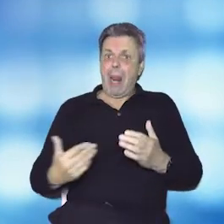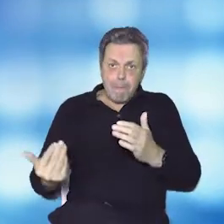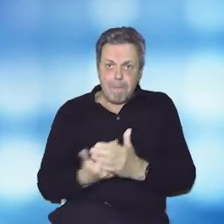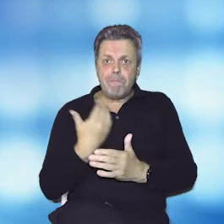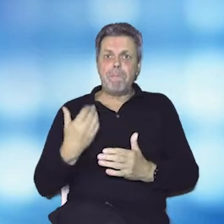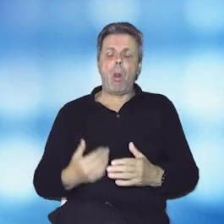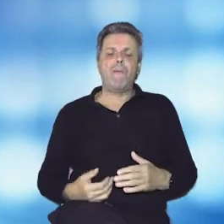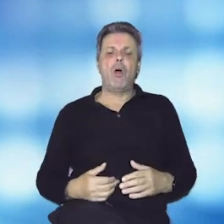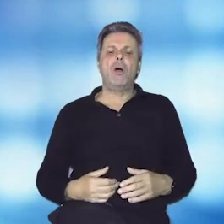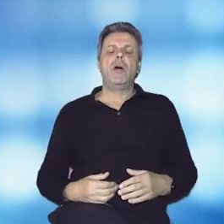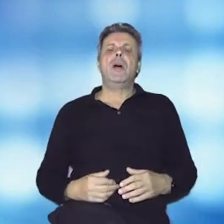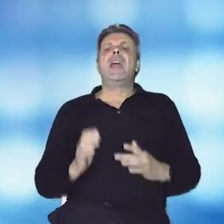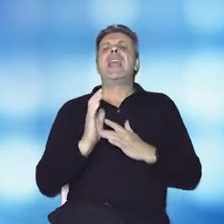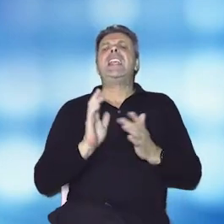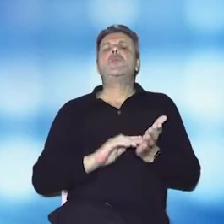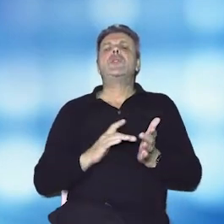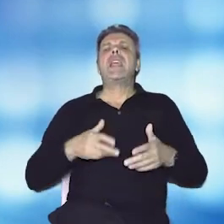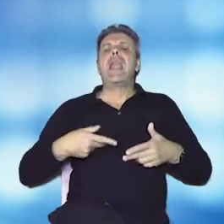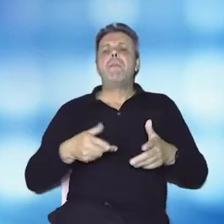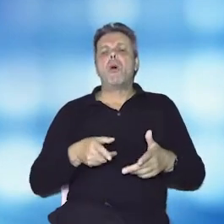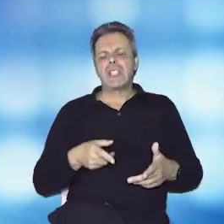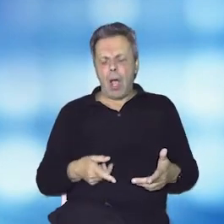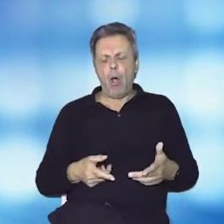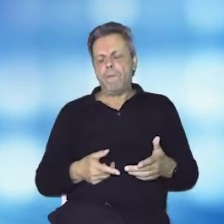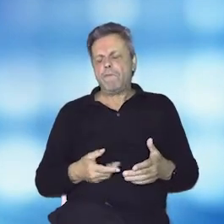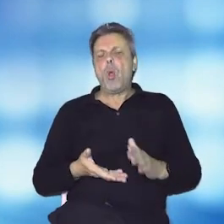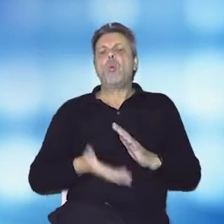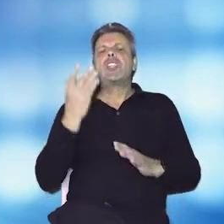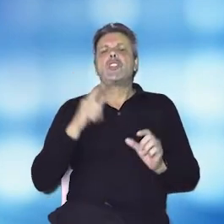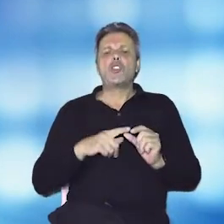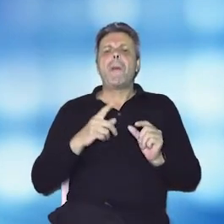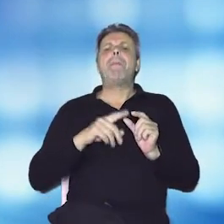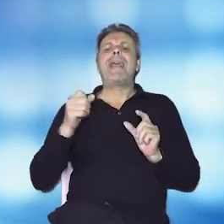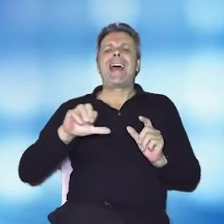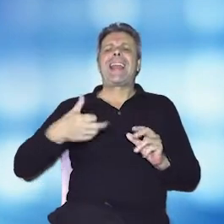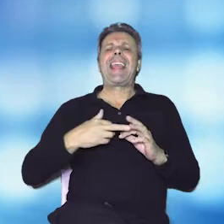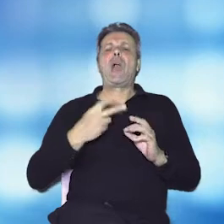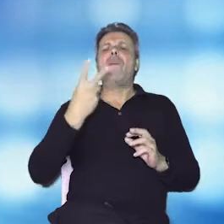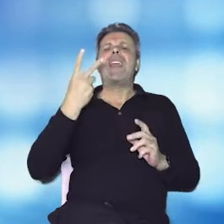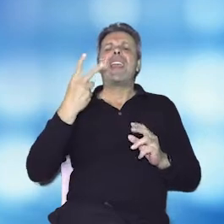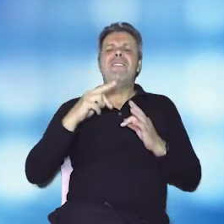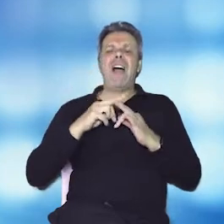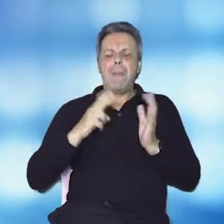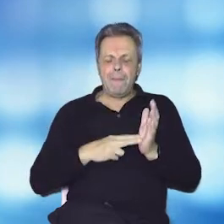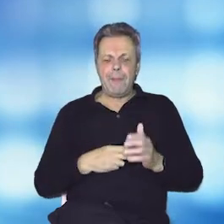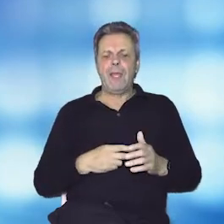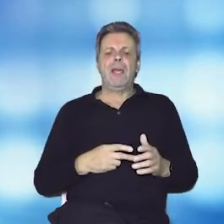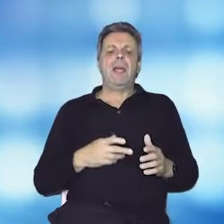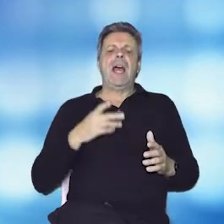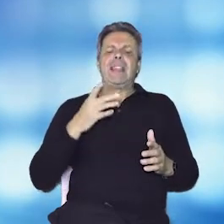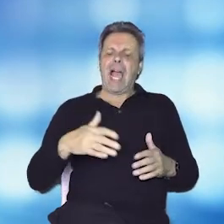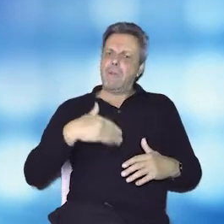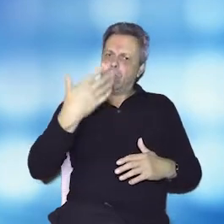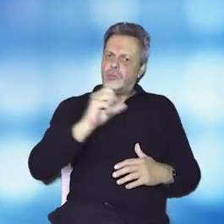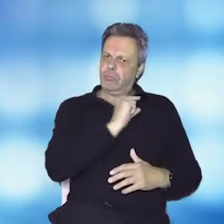ponovno, Gospodin je poslao ovaj puta kao uskrsle osobe Petra, Jakova i Ivana da zarede Josepha